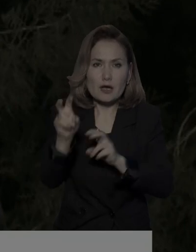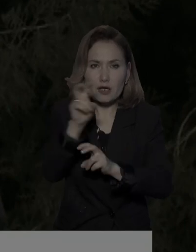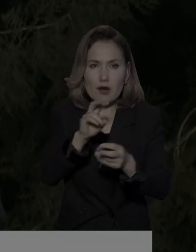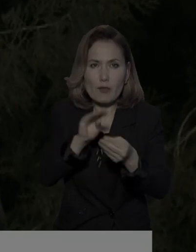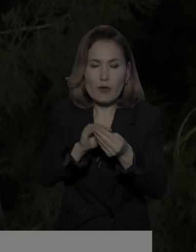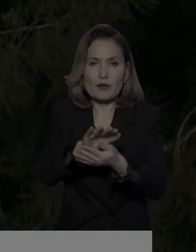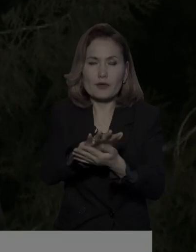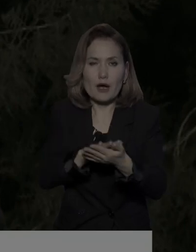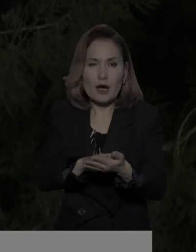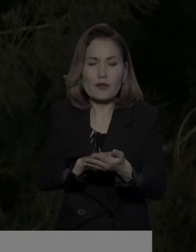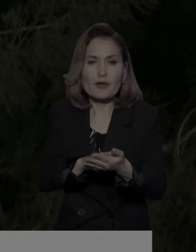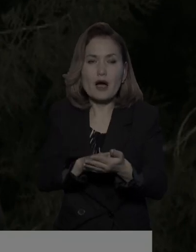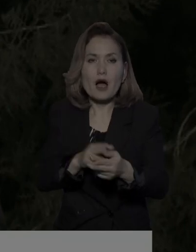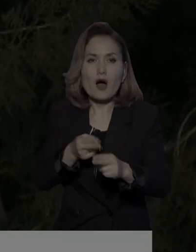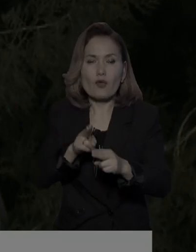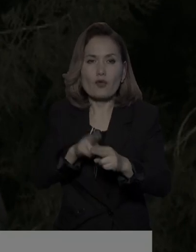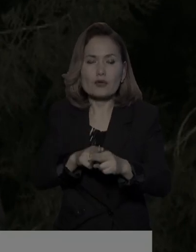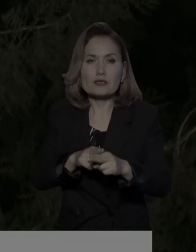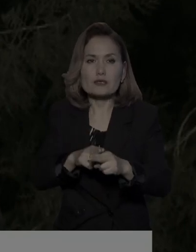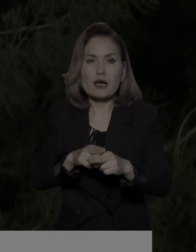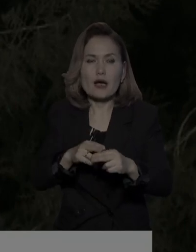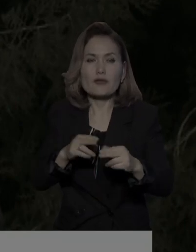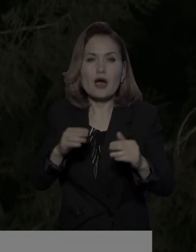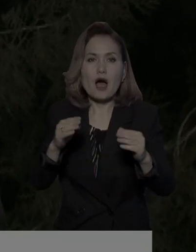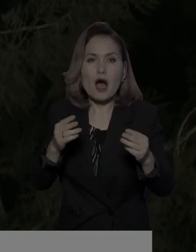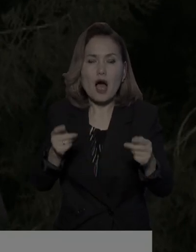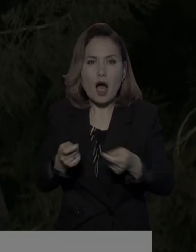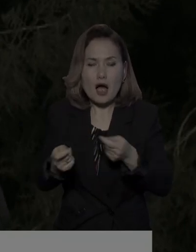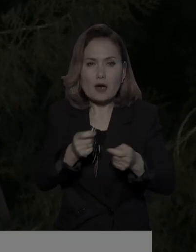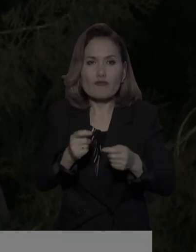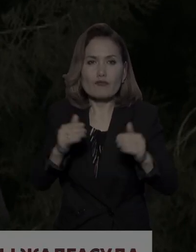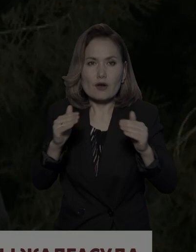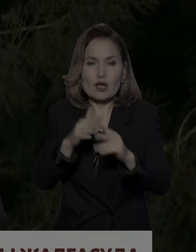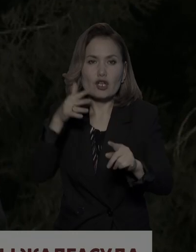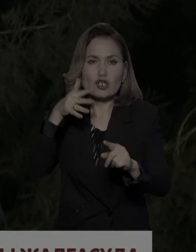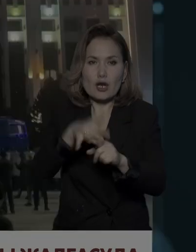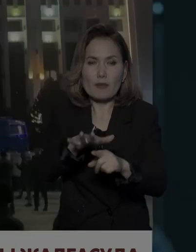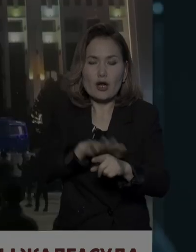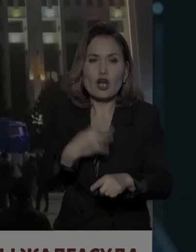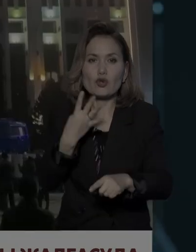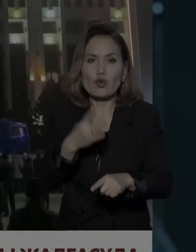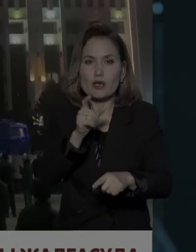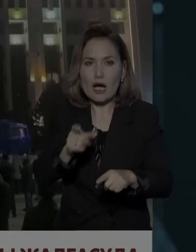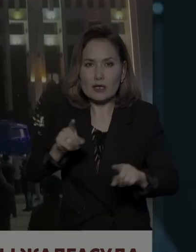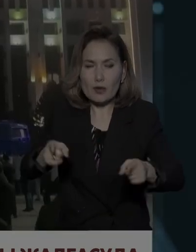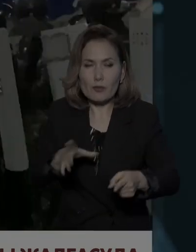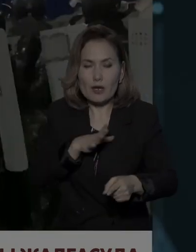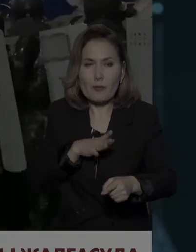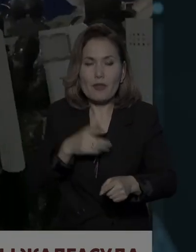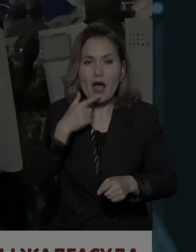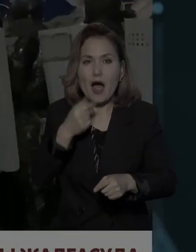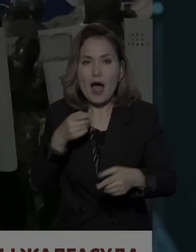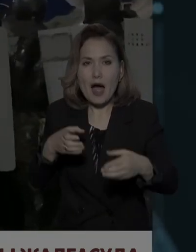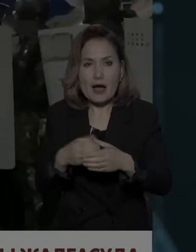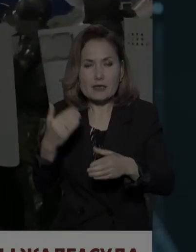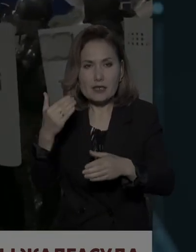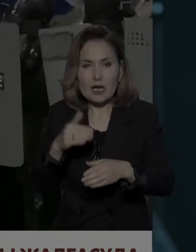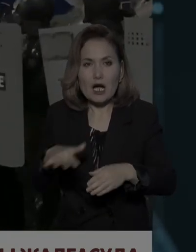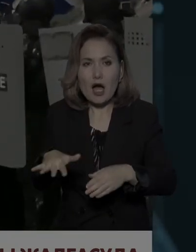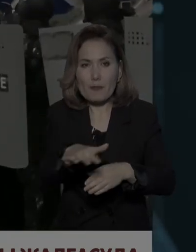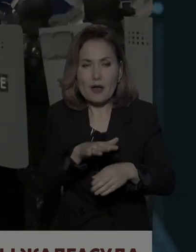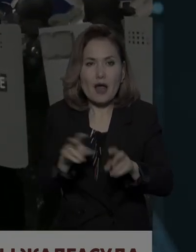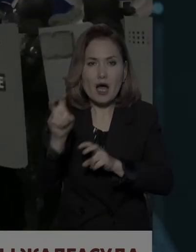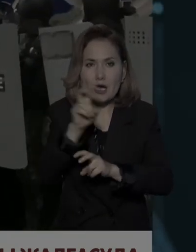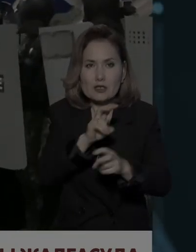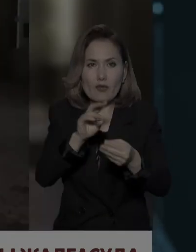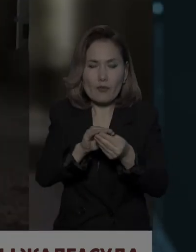әкімдік ғимаратына от жаққандар 4 адам ұсталды. Террорлық шабуыл жасағандарды тұтқында бойынша әскерилер өңірде операцияларды